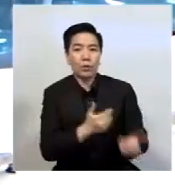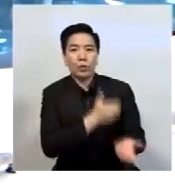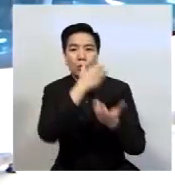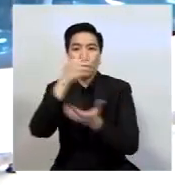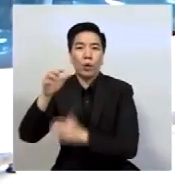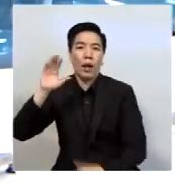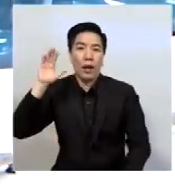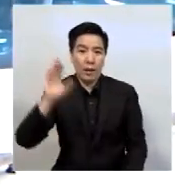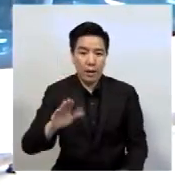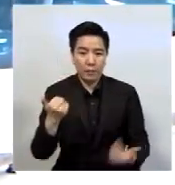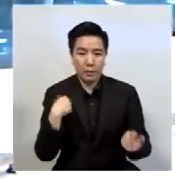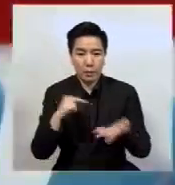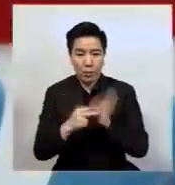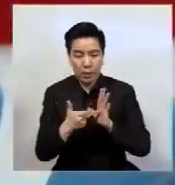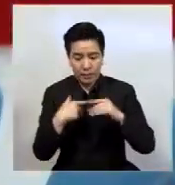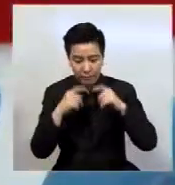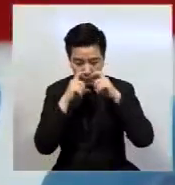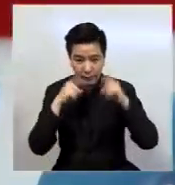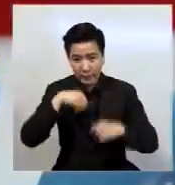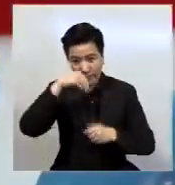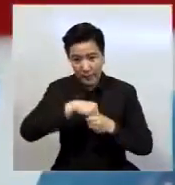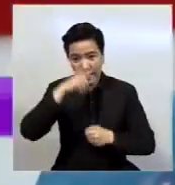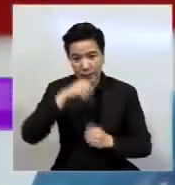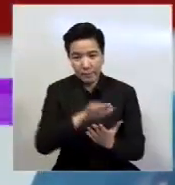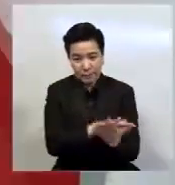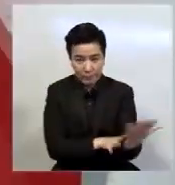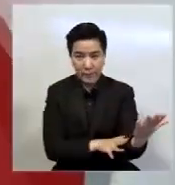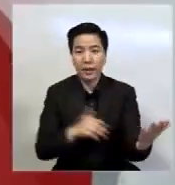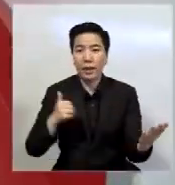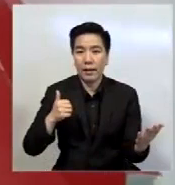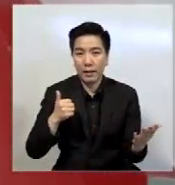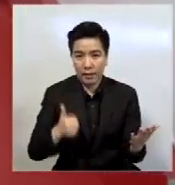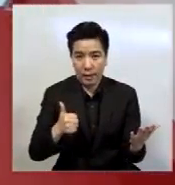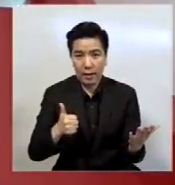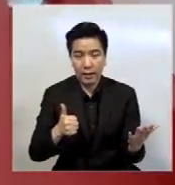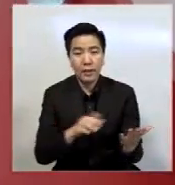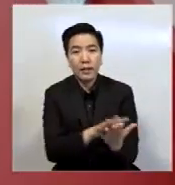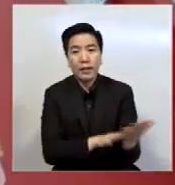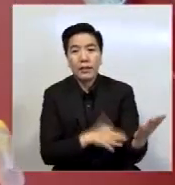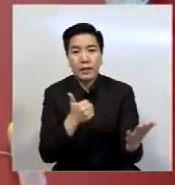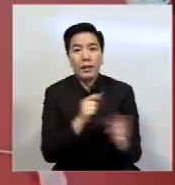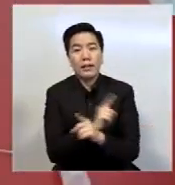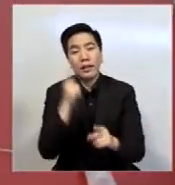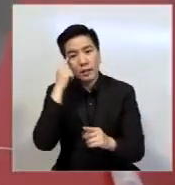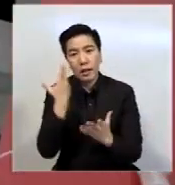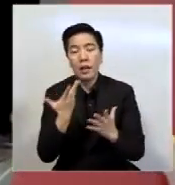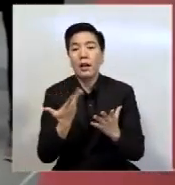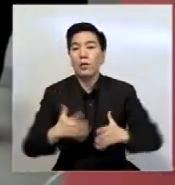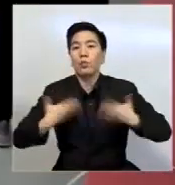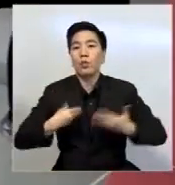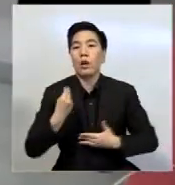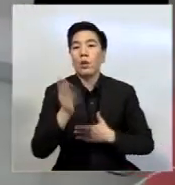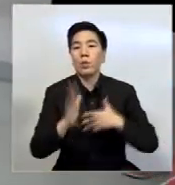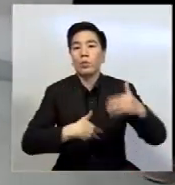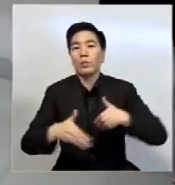ส่งย้ำนะคะว่าหน้ากากเนี่ยในประเทศส่งได้ในประเทศส่งได้และเพื่ออำนวยความสะดวกให้กับประช